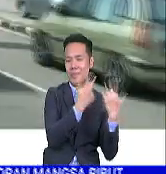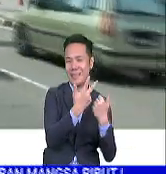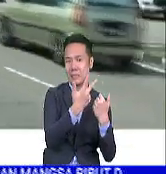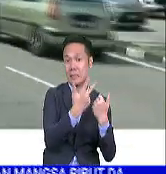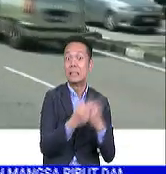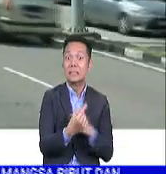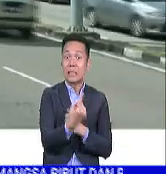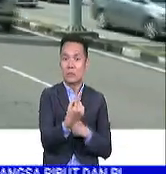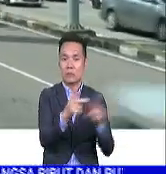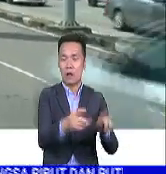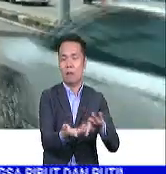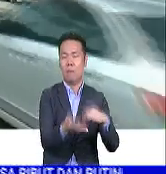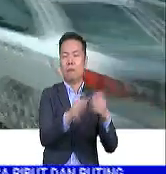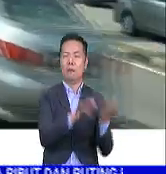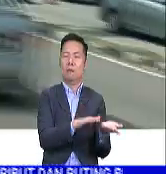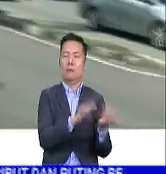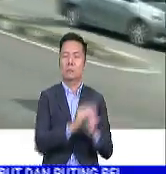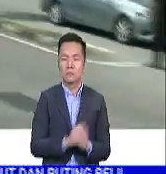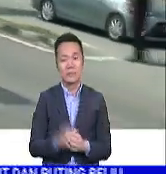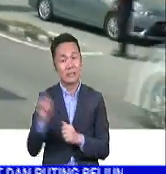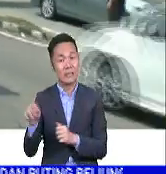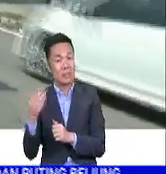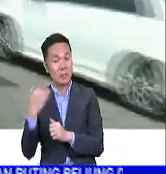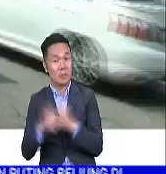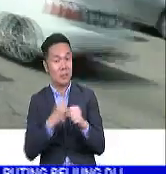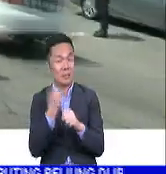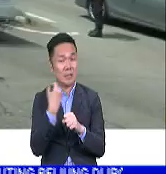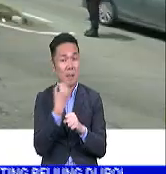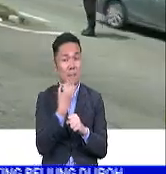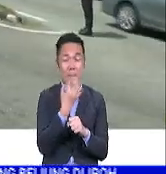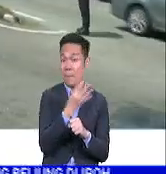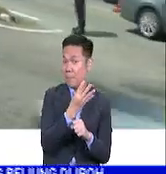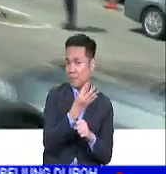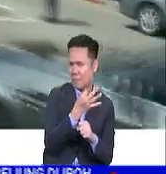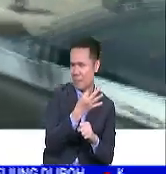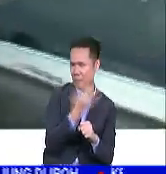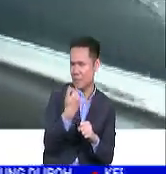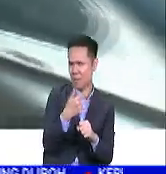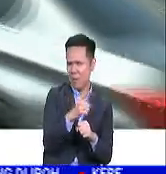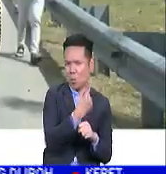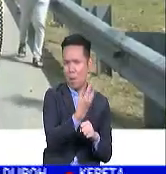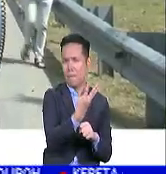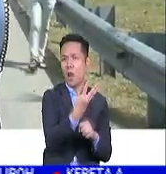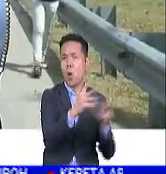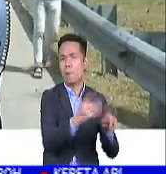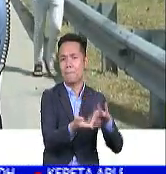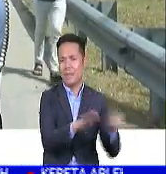maut. Dan berbandingkan yang sama 16, sebanyak 4 kemalangan maut. Daripada